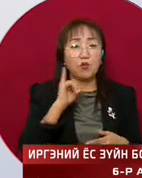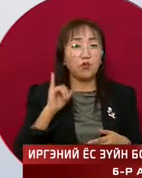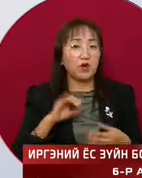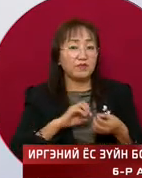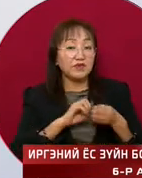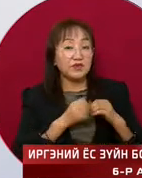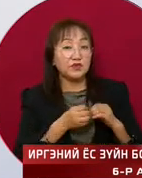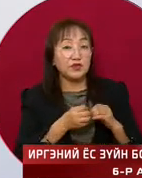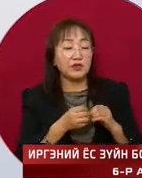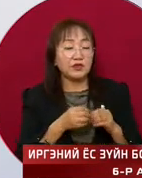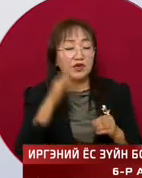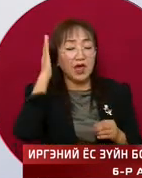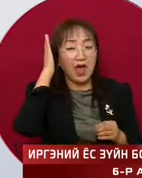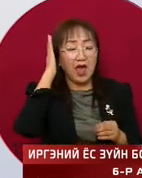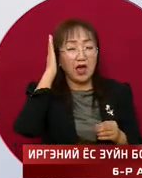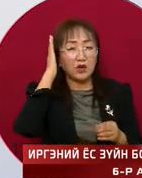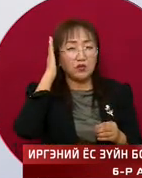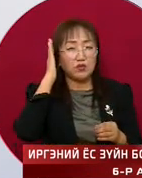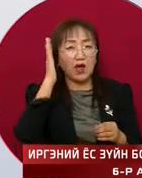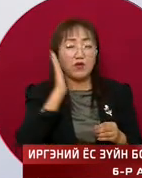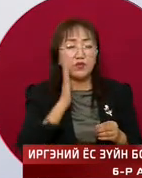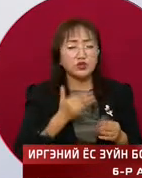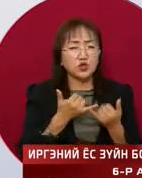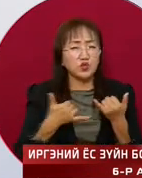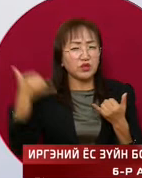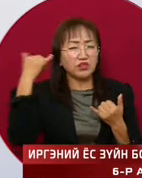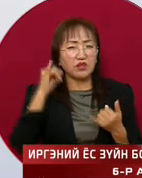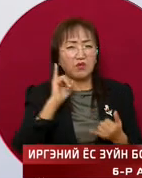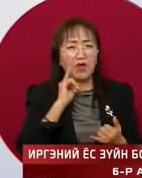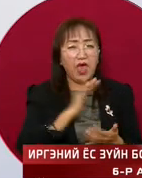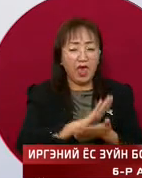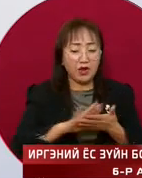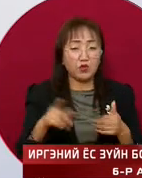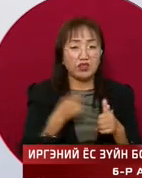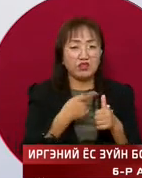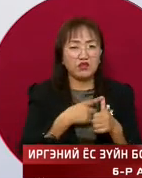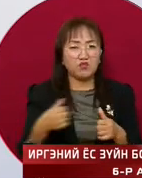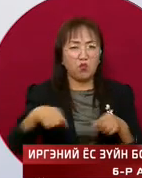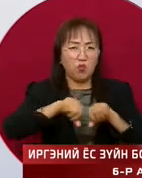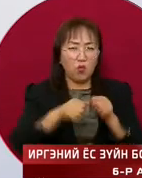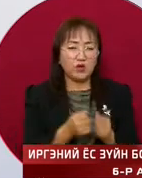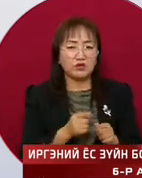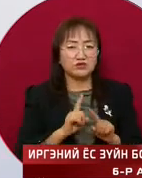хийж явбал эцэг өвгдийн ариун нэрийг бузрална хэмээн цээрлдэг.